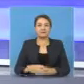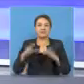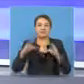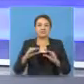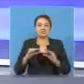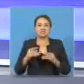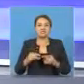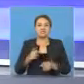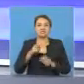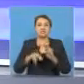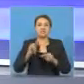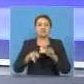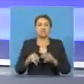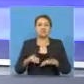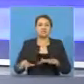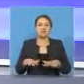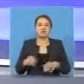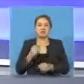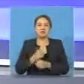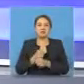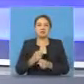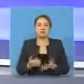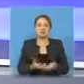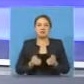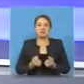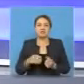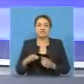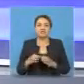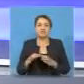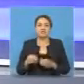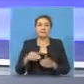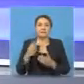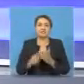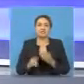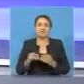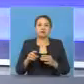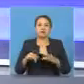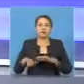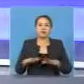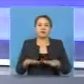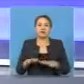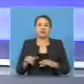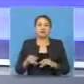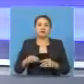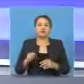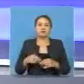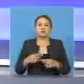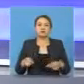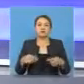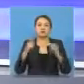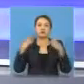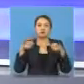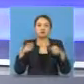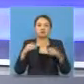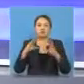Снижение объемов строительства и слабая работа по привлечению инвестиций, падение объемов промышленного производства и розничной торговли, а